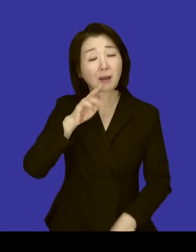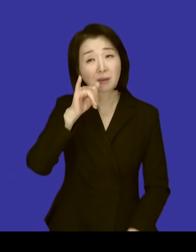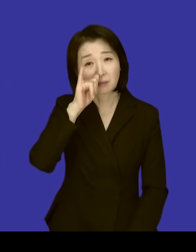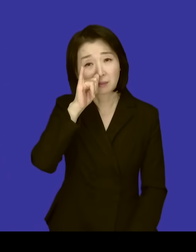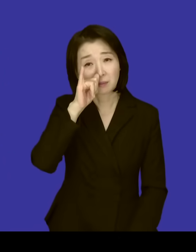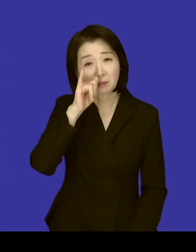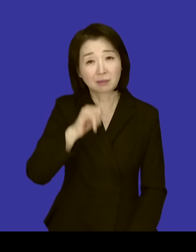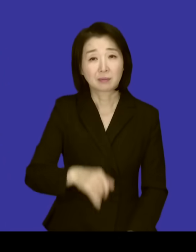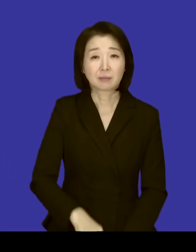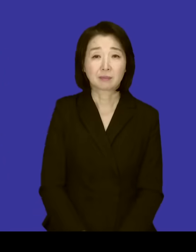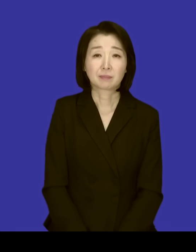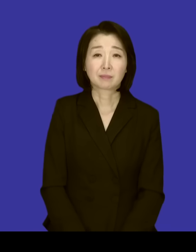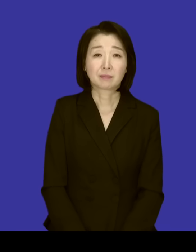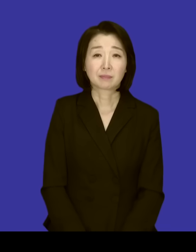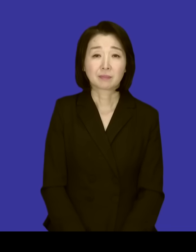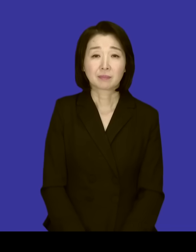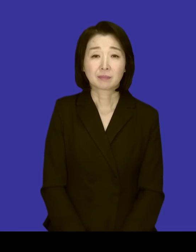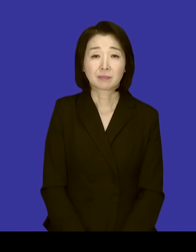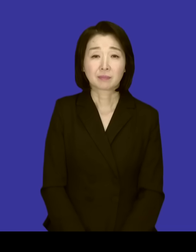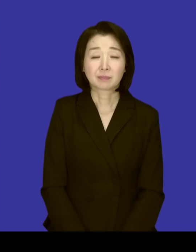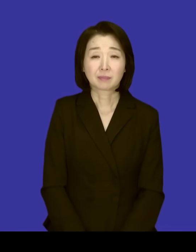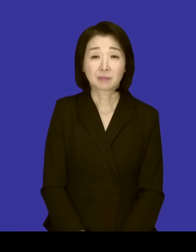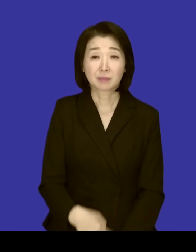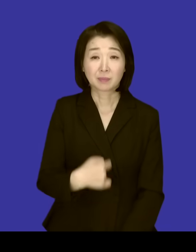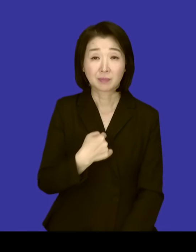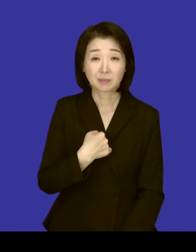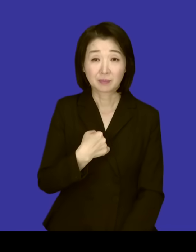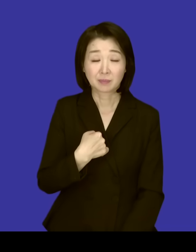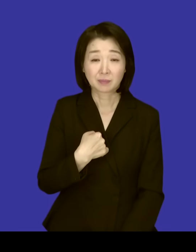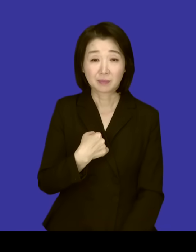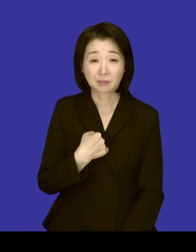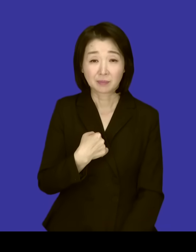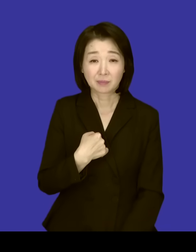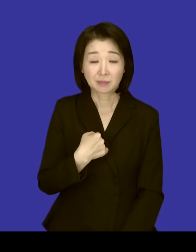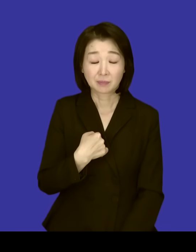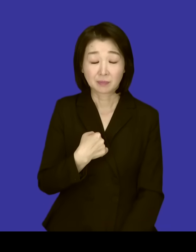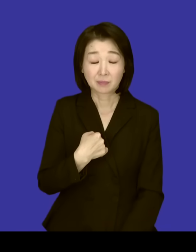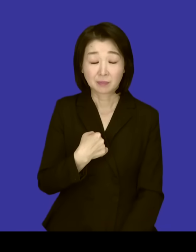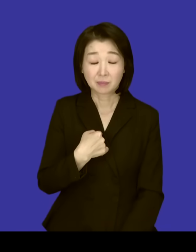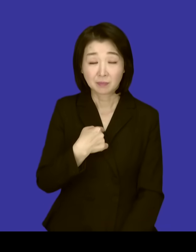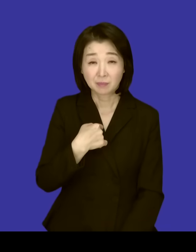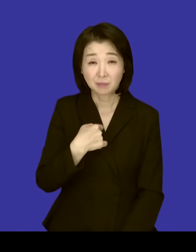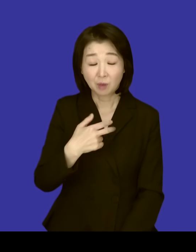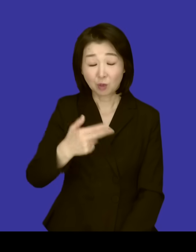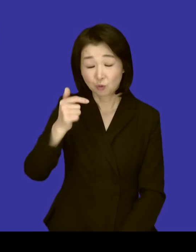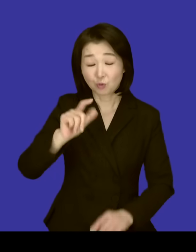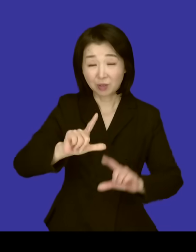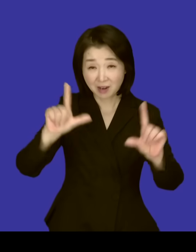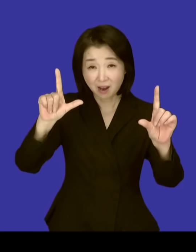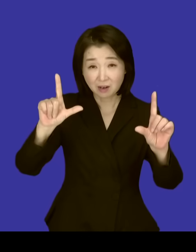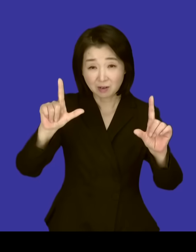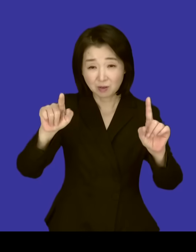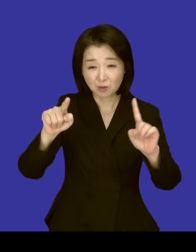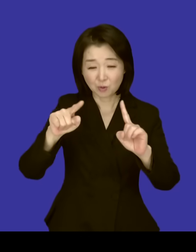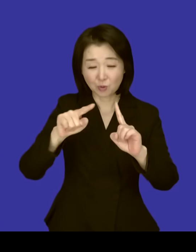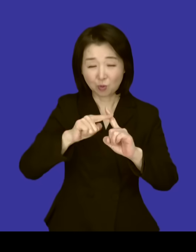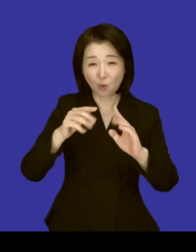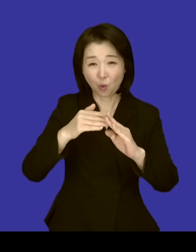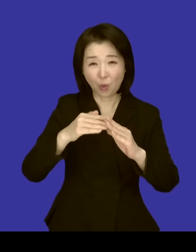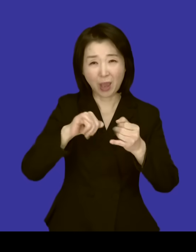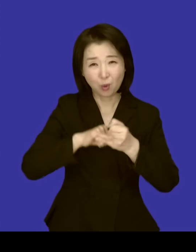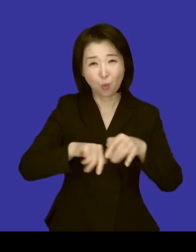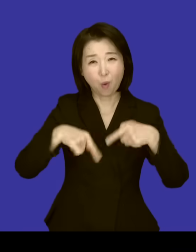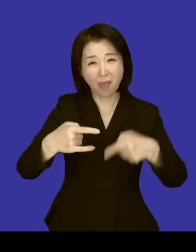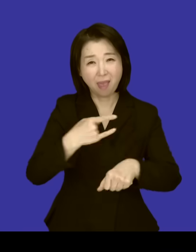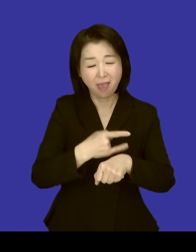그래서 근데 이제 제가 그래도 주일 성수는 해야 된다라는 게 있어가지고 예. 모태 신앙들의